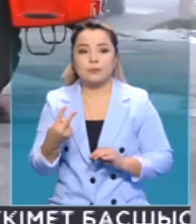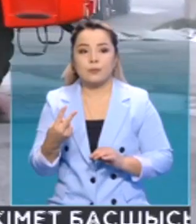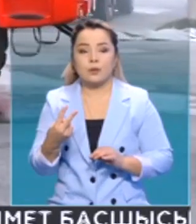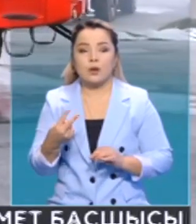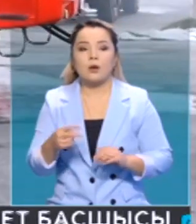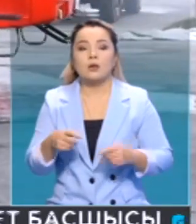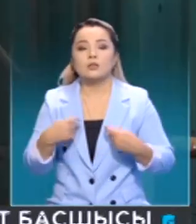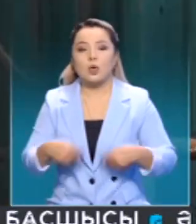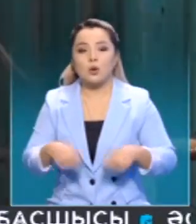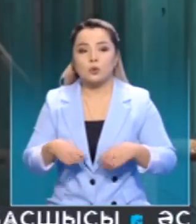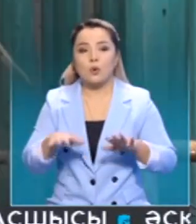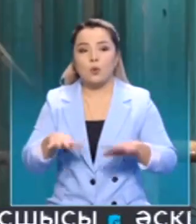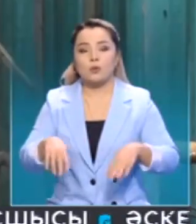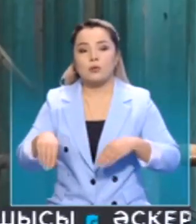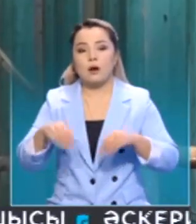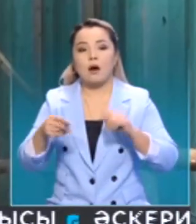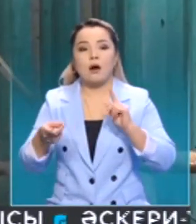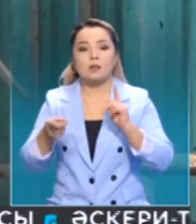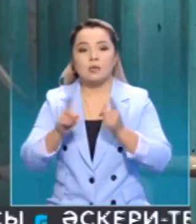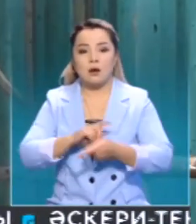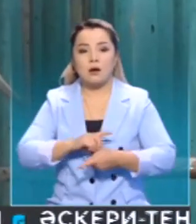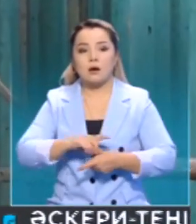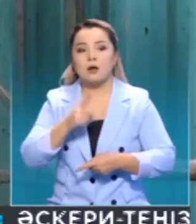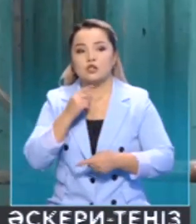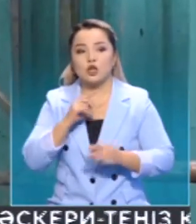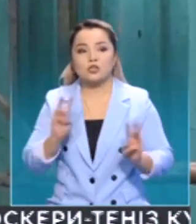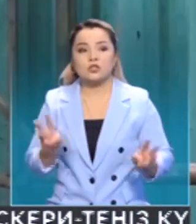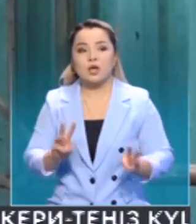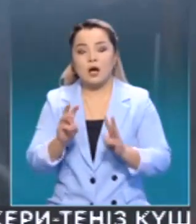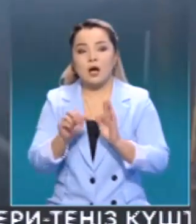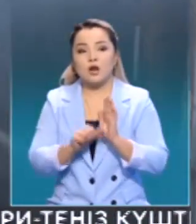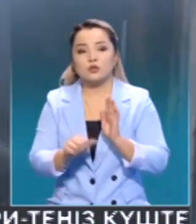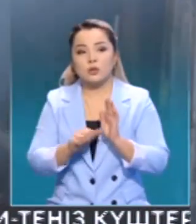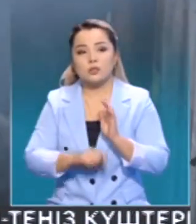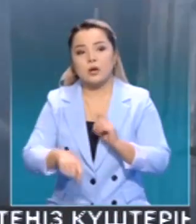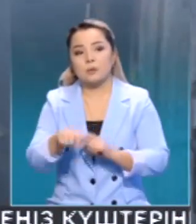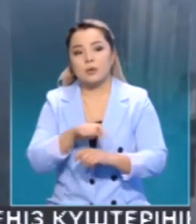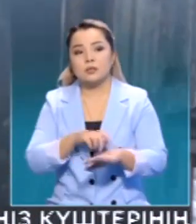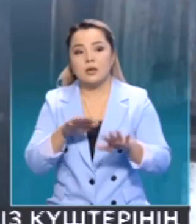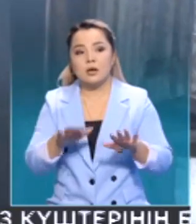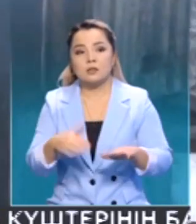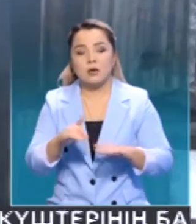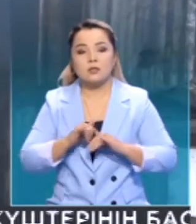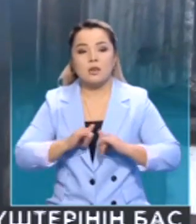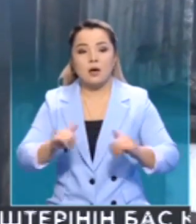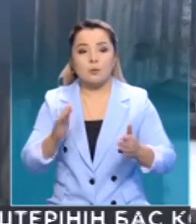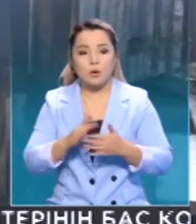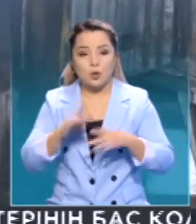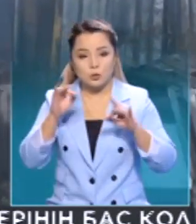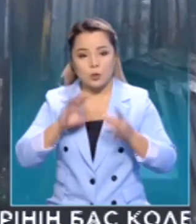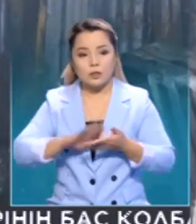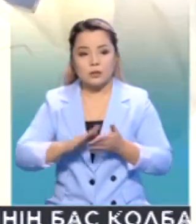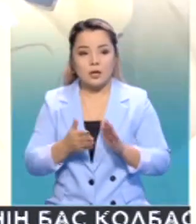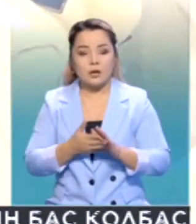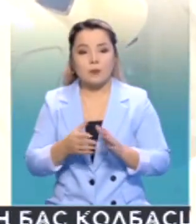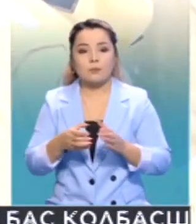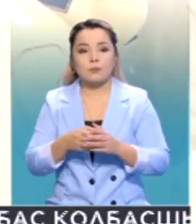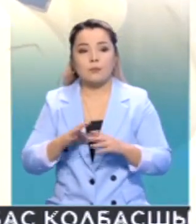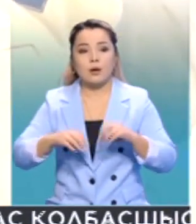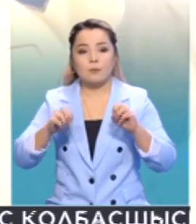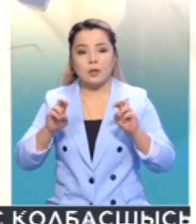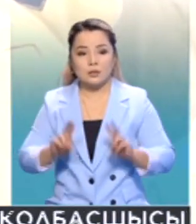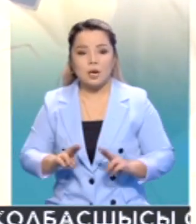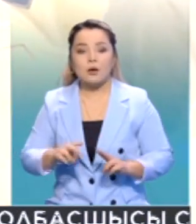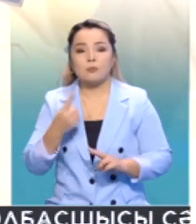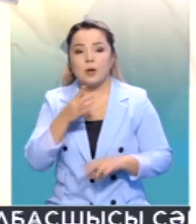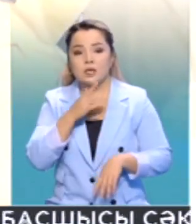сауда орны күлге айналған. Қызыл жалын жалпы алғанда 600 шаршы метрдей аумаққа жайылған. Төтенше жағдай қызметінің мамандары бір сағаттың